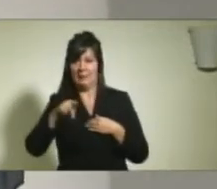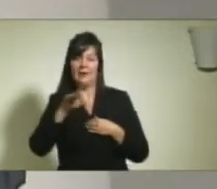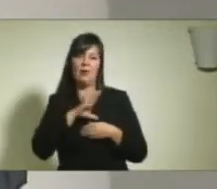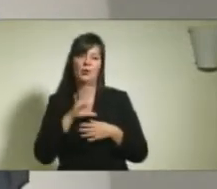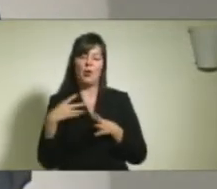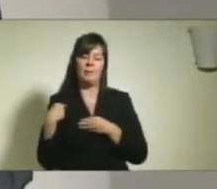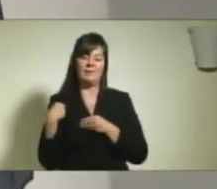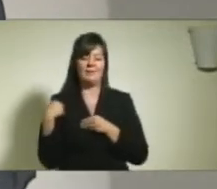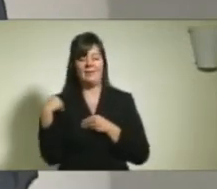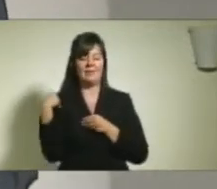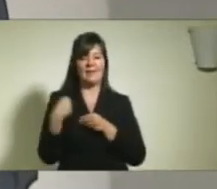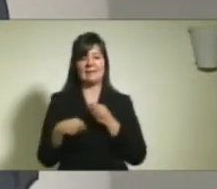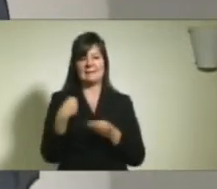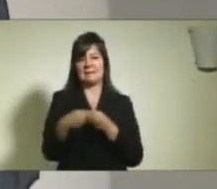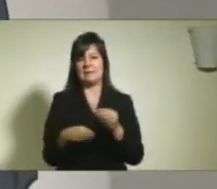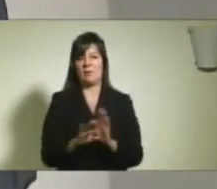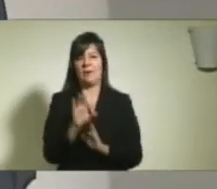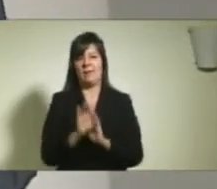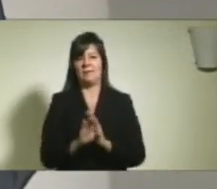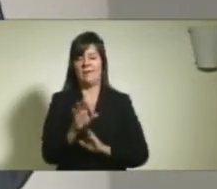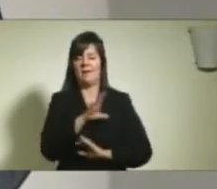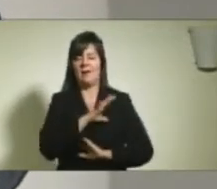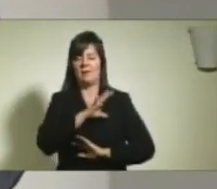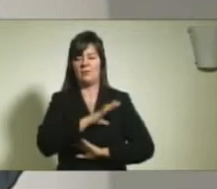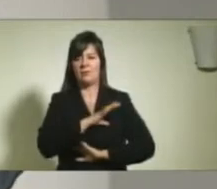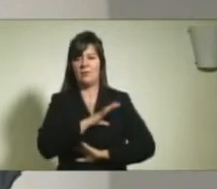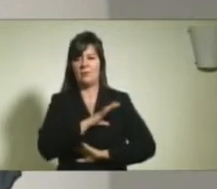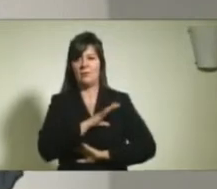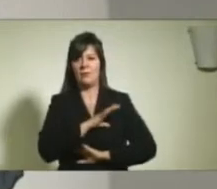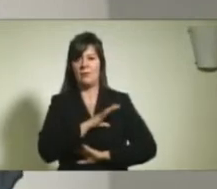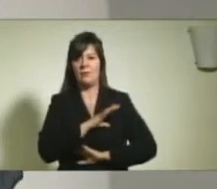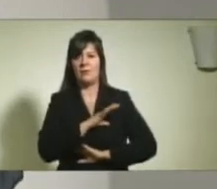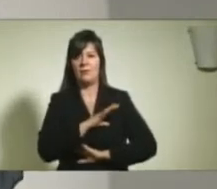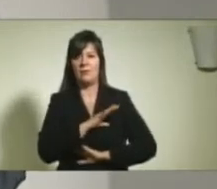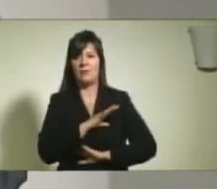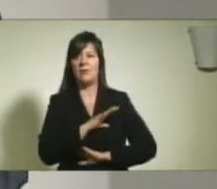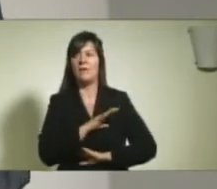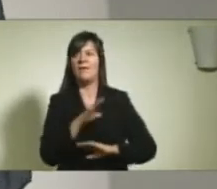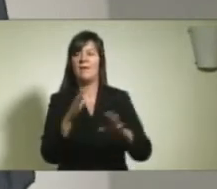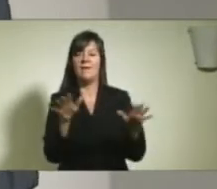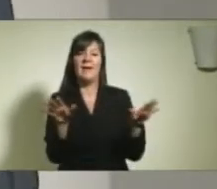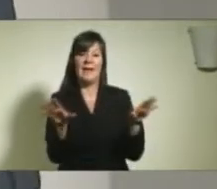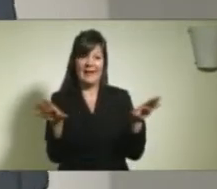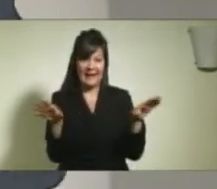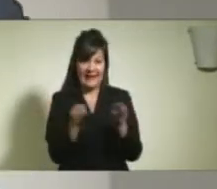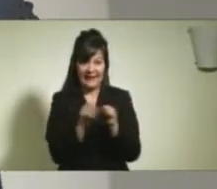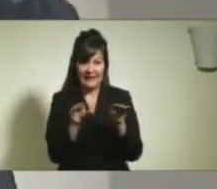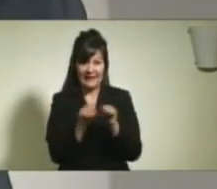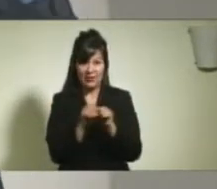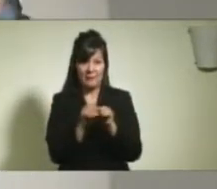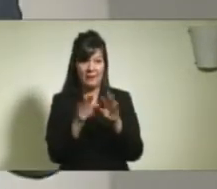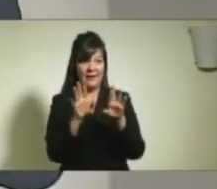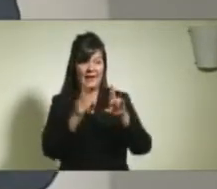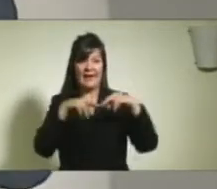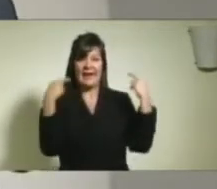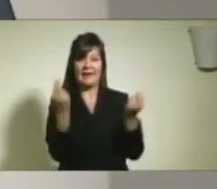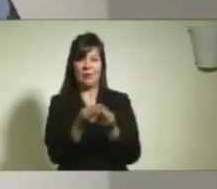On termine toujours nos réunions. Les gens vont